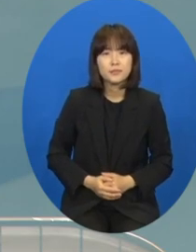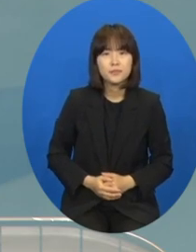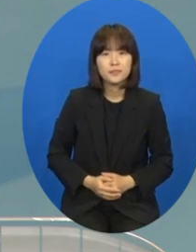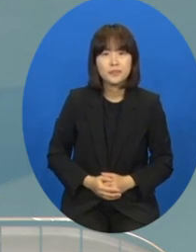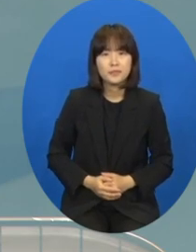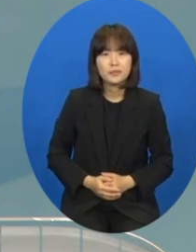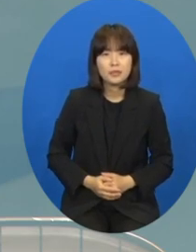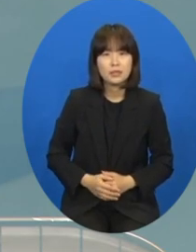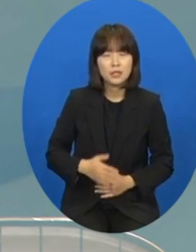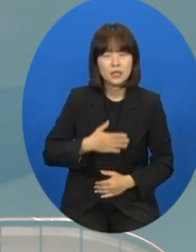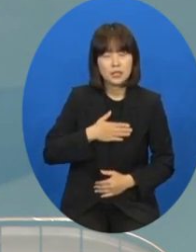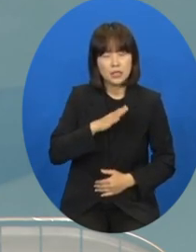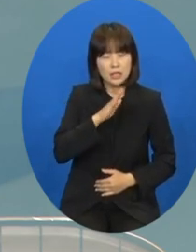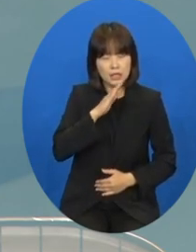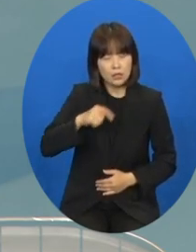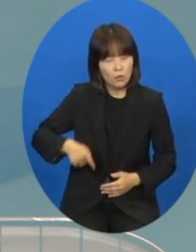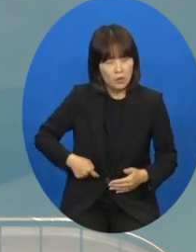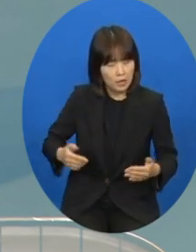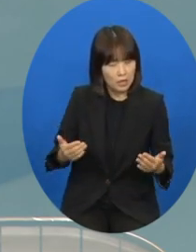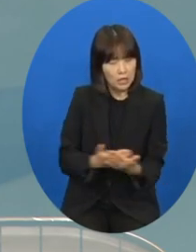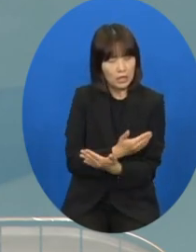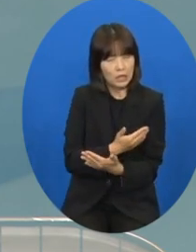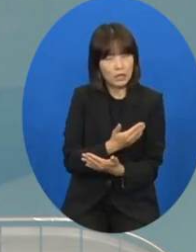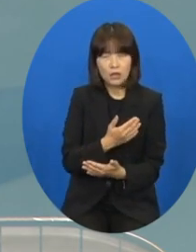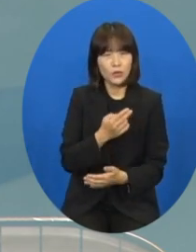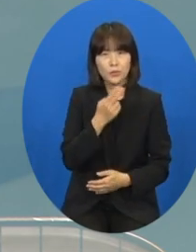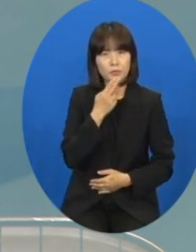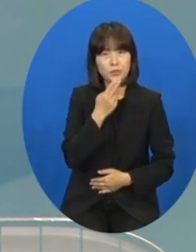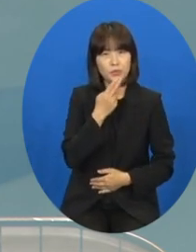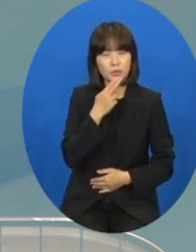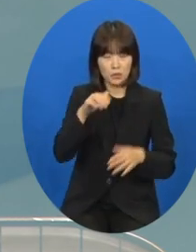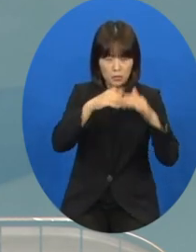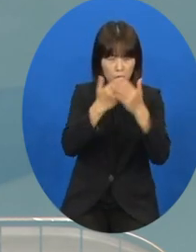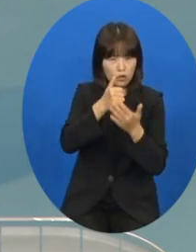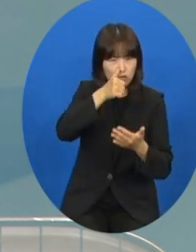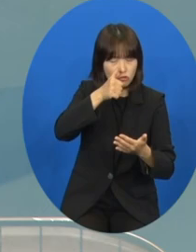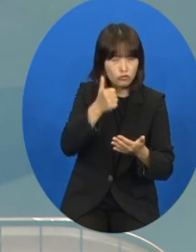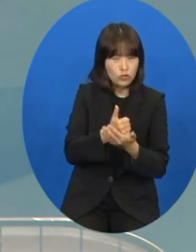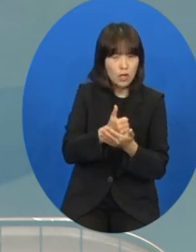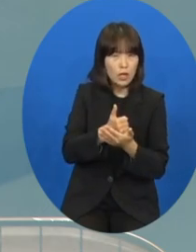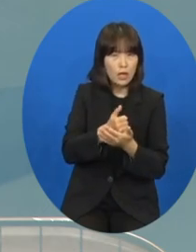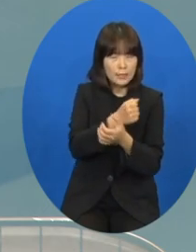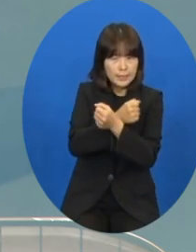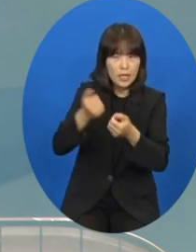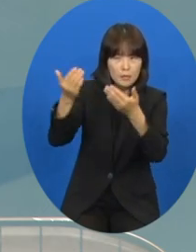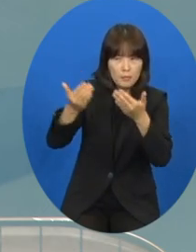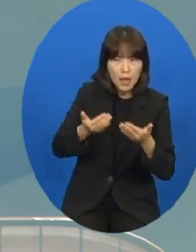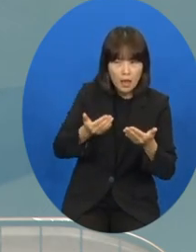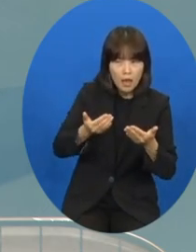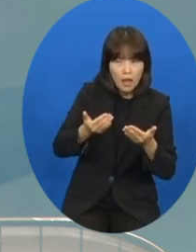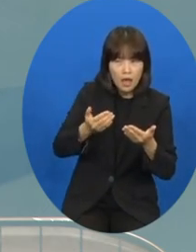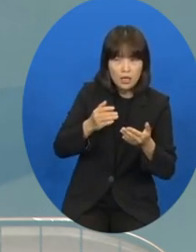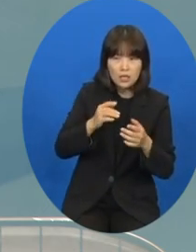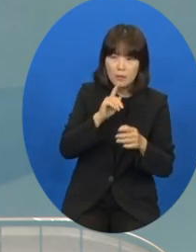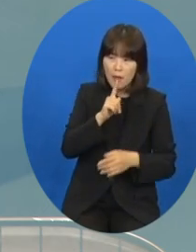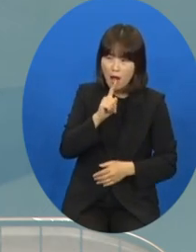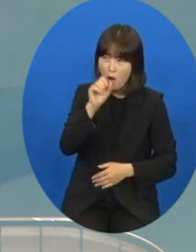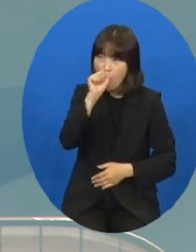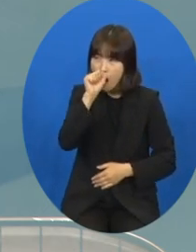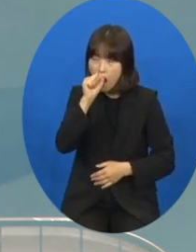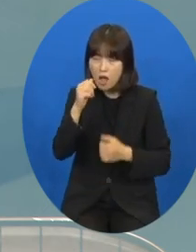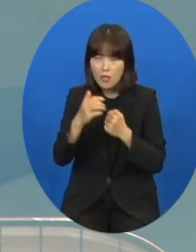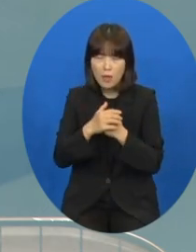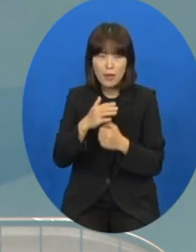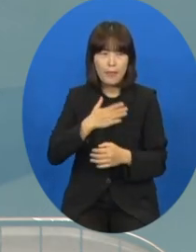자기에게는 진짜 회개가 없었다. 그저 모든 죄가 사함을 받는다는 말이 좋아서 용서받았다